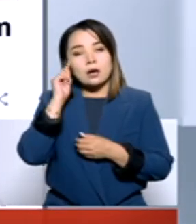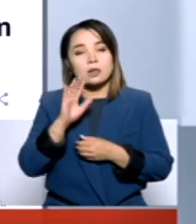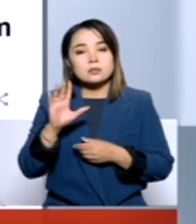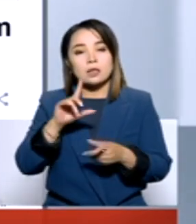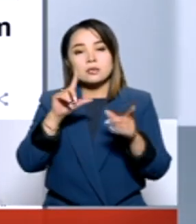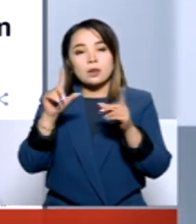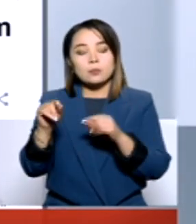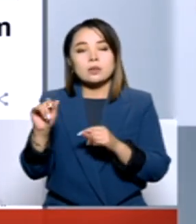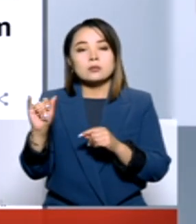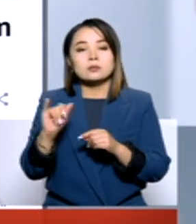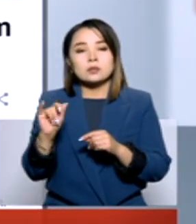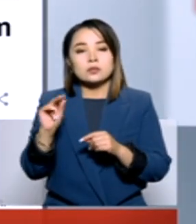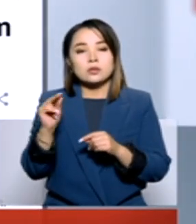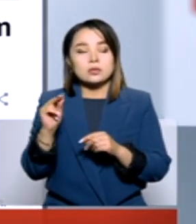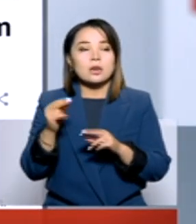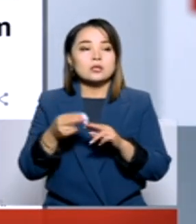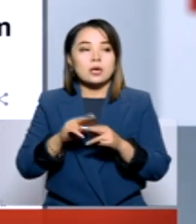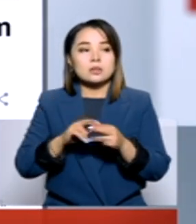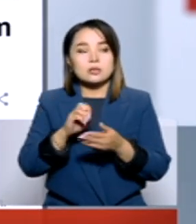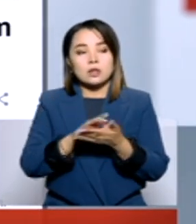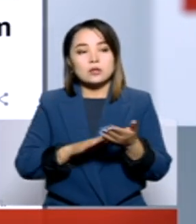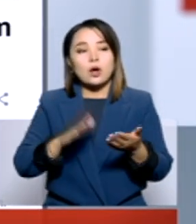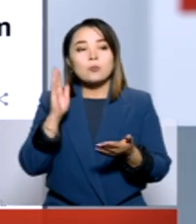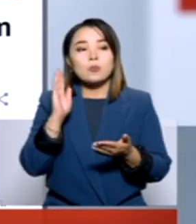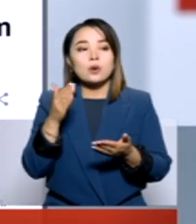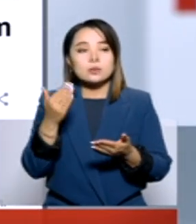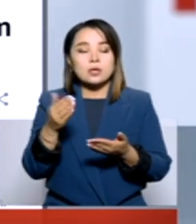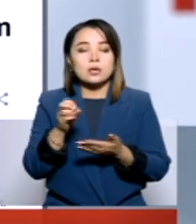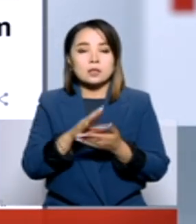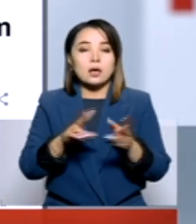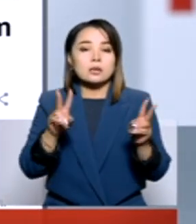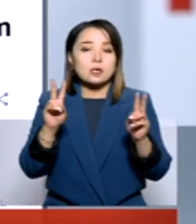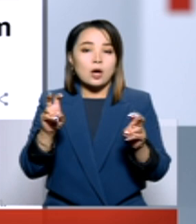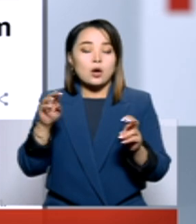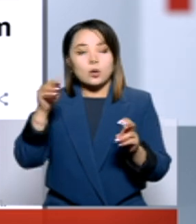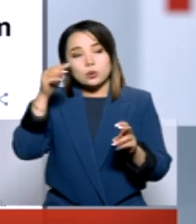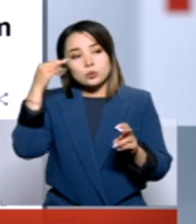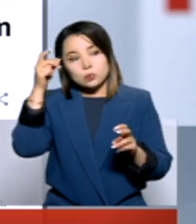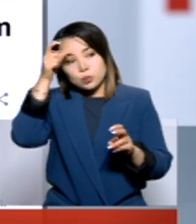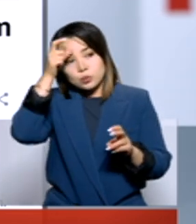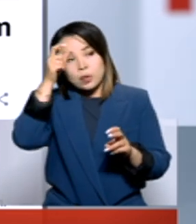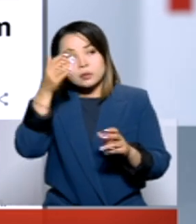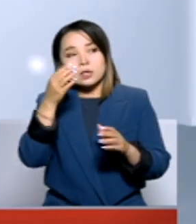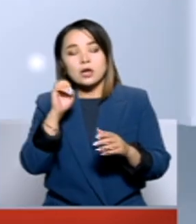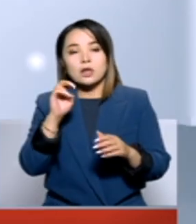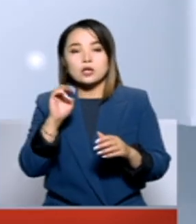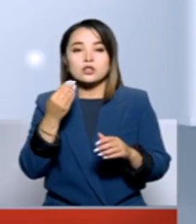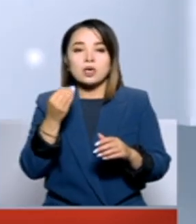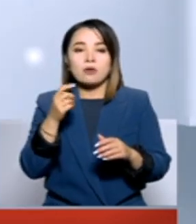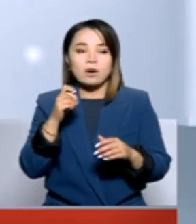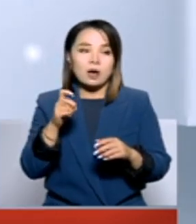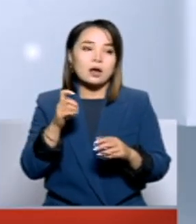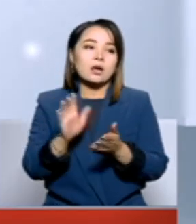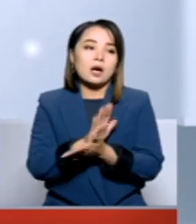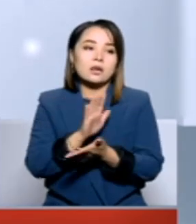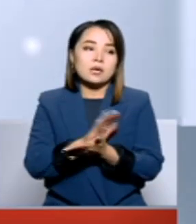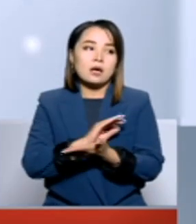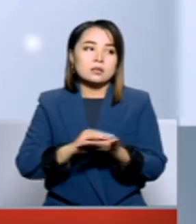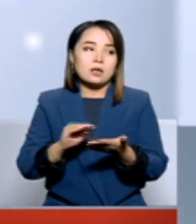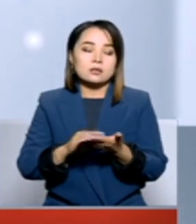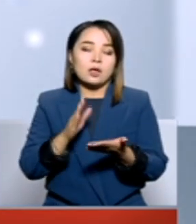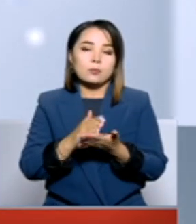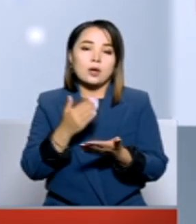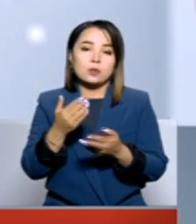сапары сейсенбіден сенбіге дейін жалғасады. Бұл тақырып түріктің Ені Шафах газетінің назарынан да тыс қалған